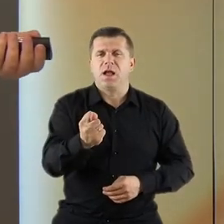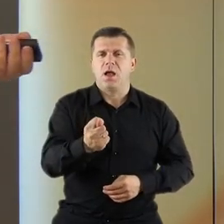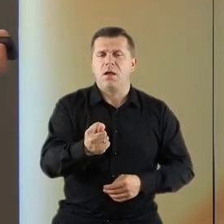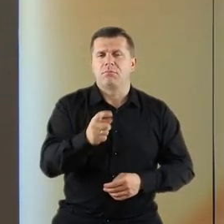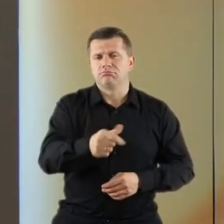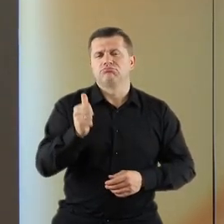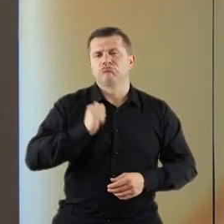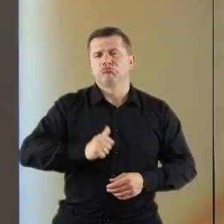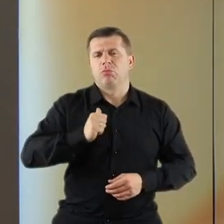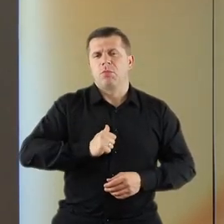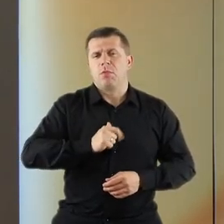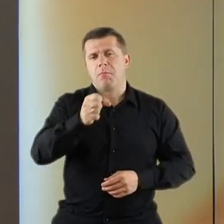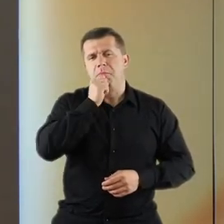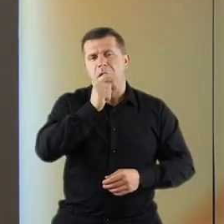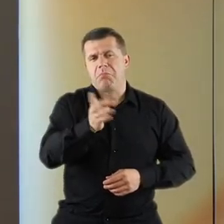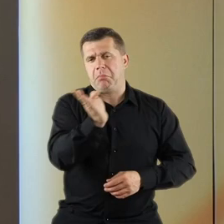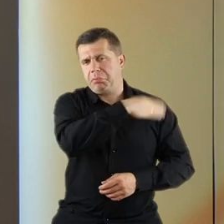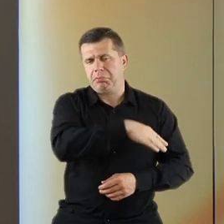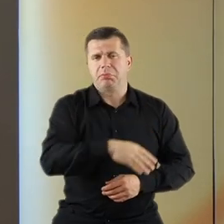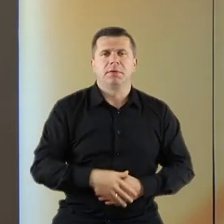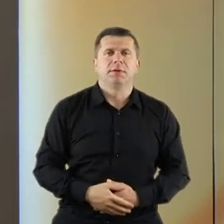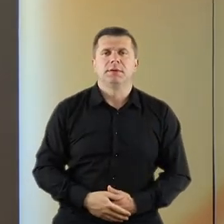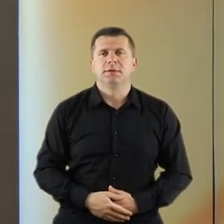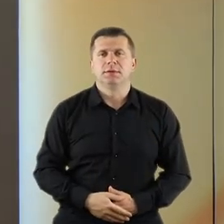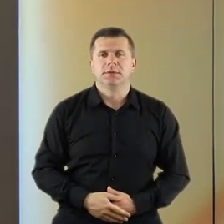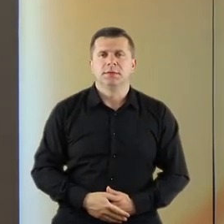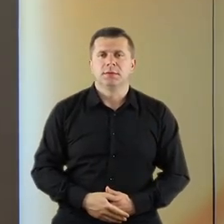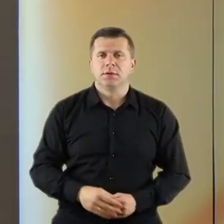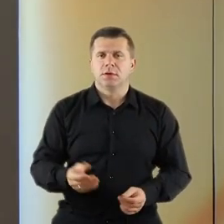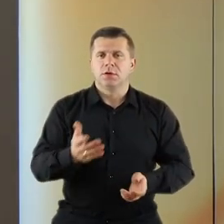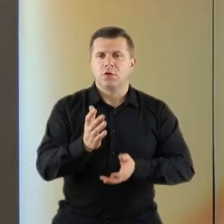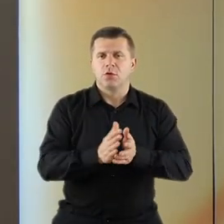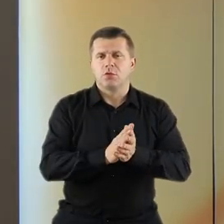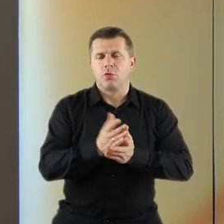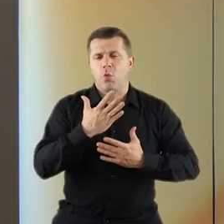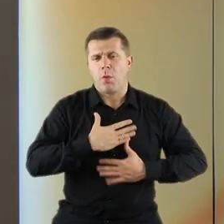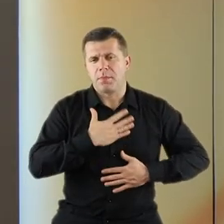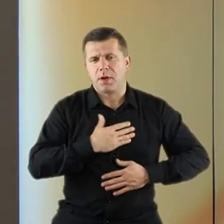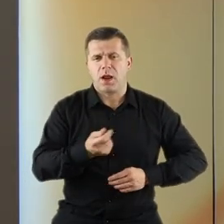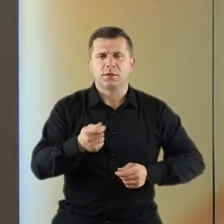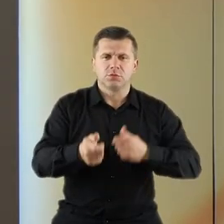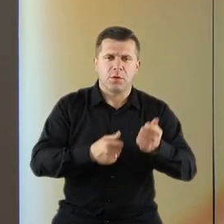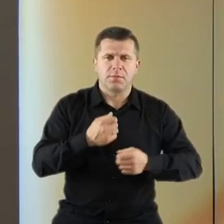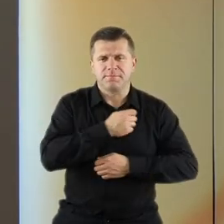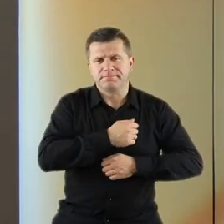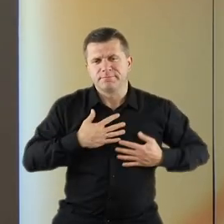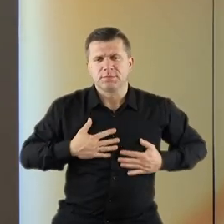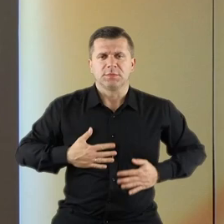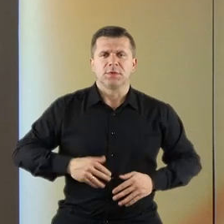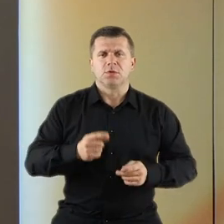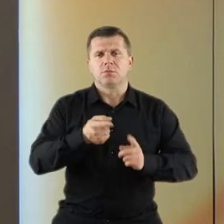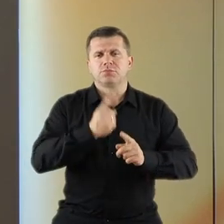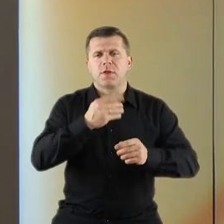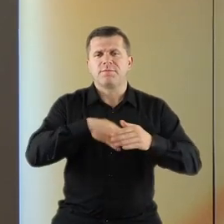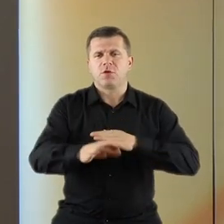czekać dopóki taka baba sobie nie przejdzie obcieranie się odzieżą Oczywiście nawet profilaktyczne przed